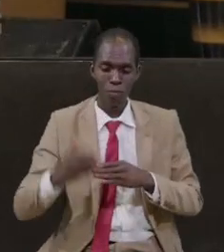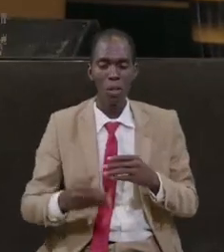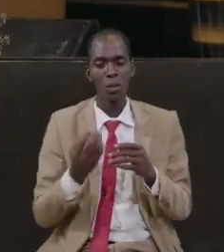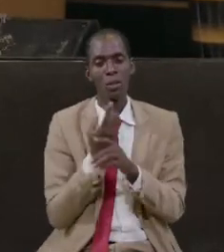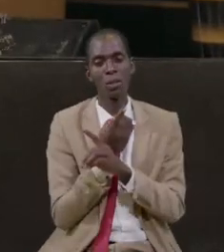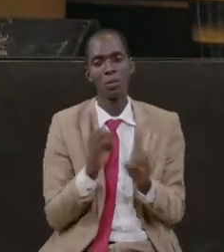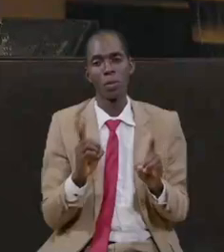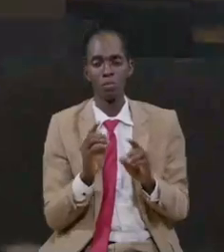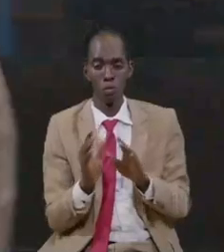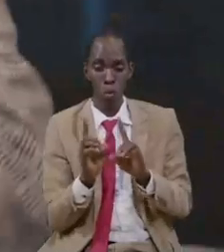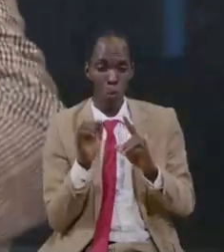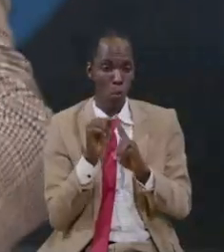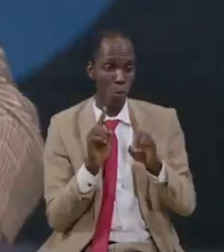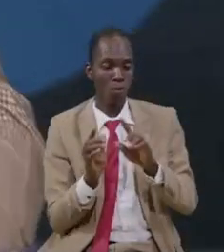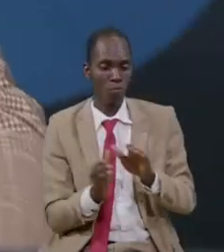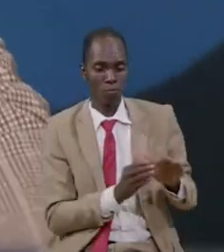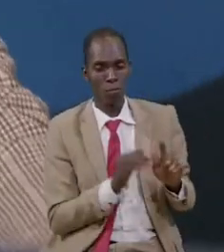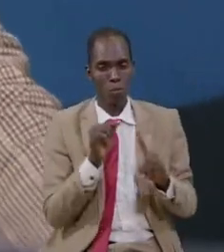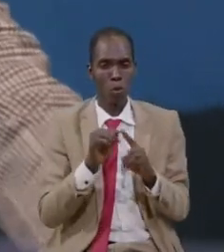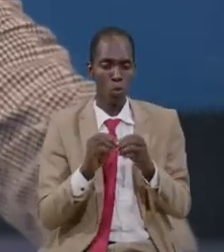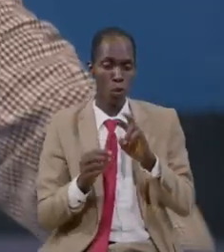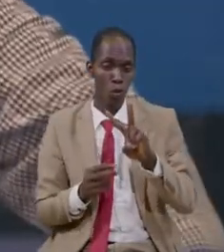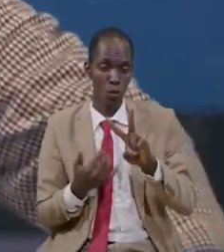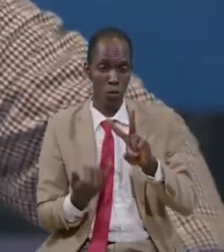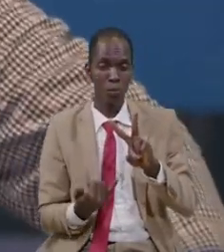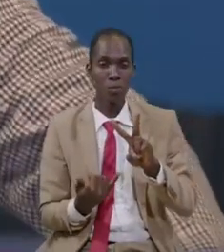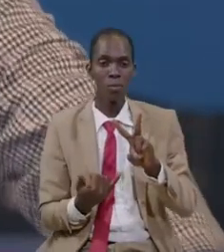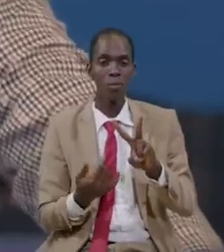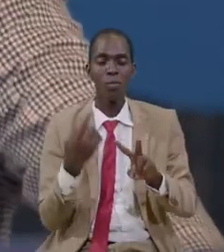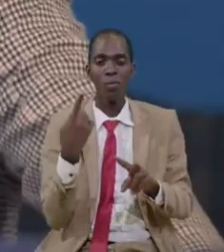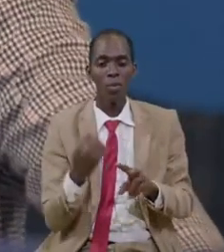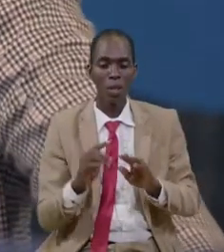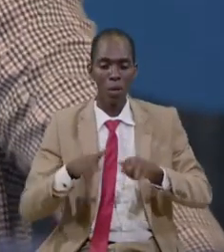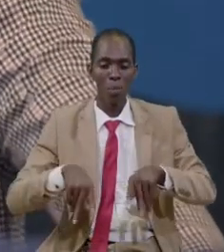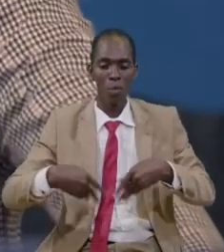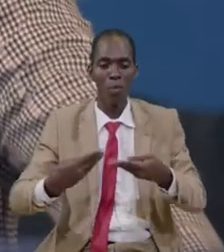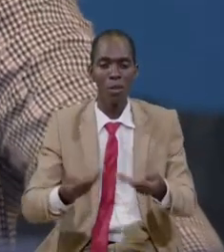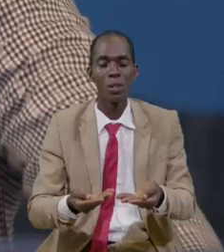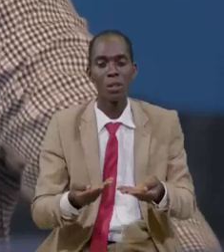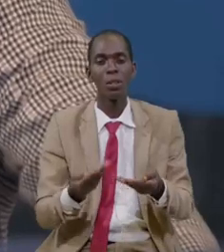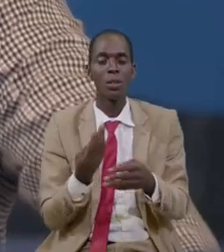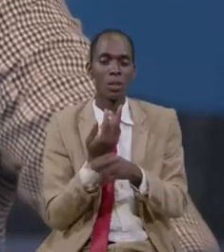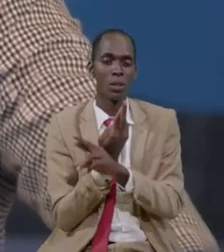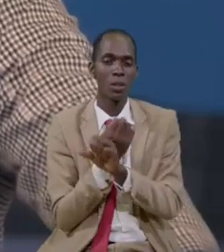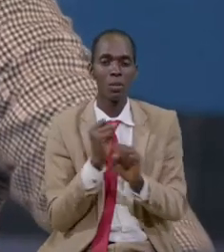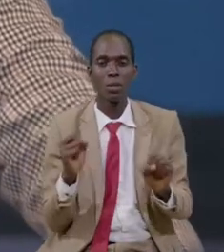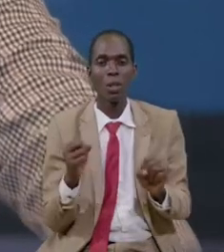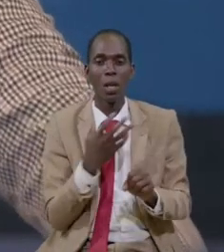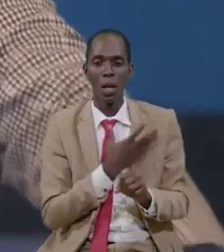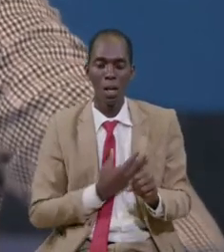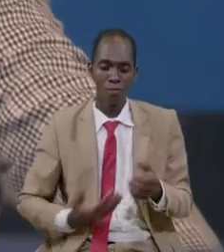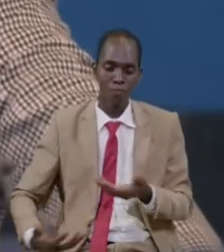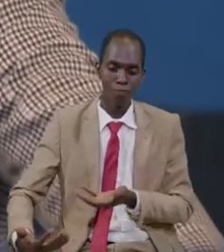c'est le premier point. Deuxième point, la rédemption pourvue et la guérison de